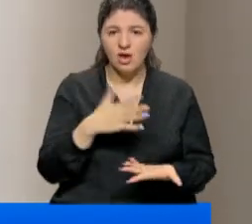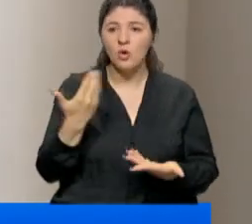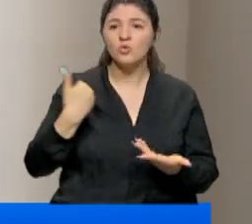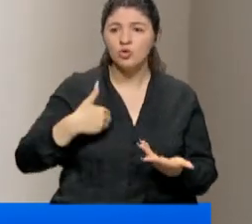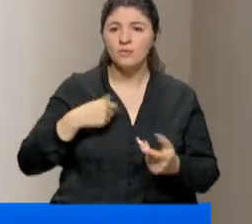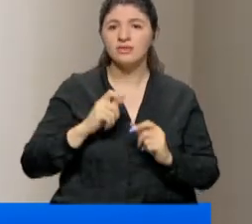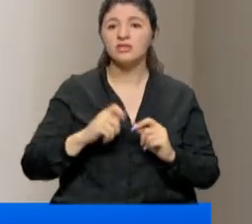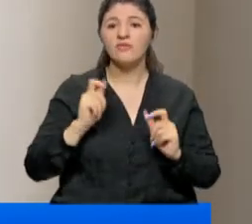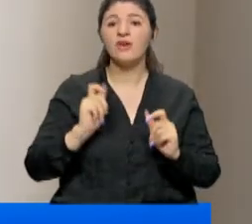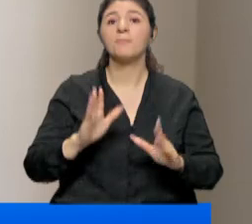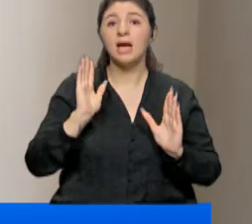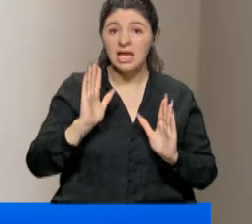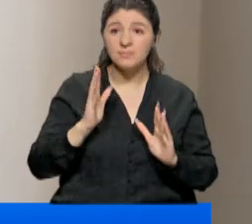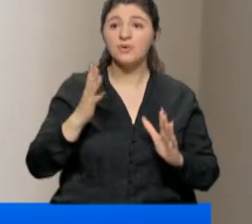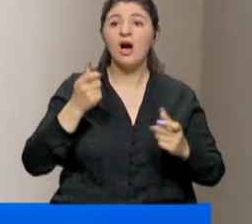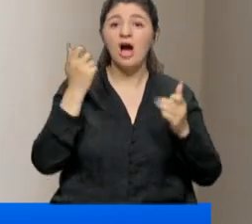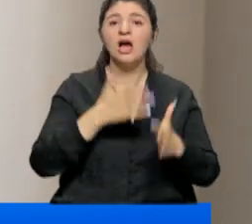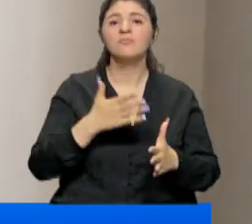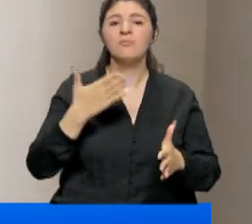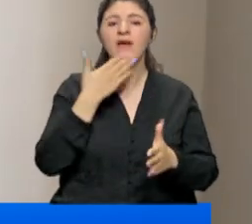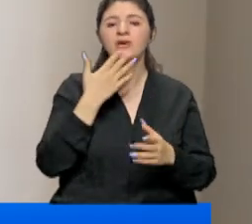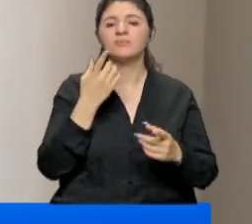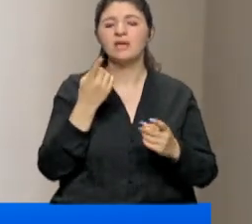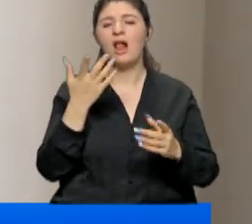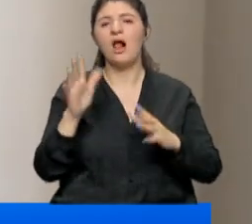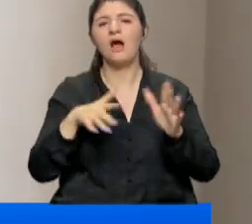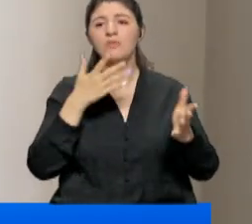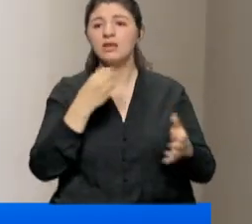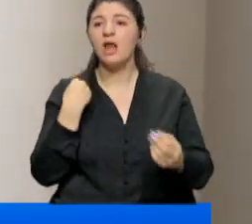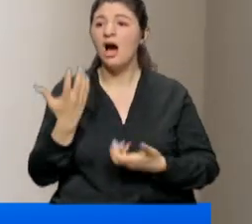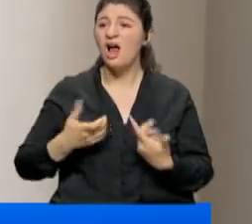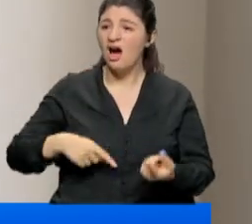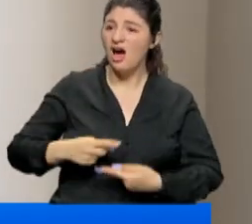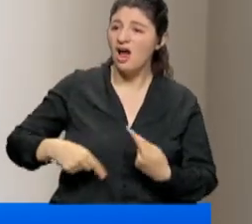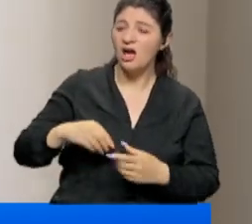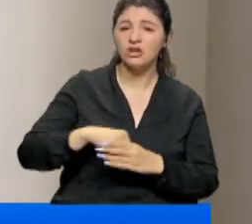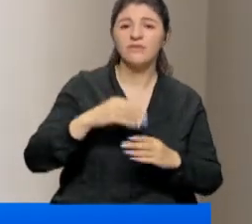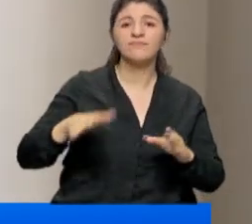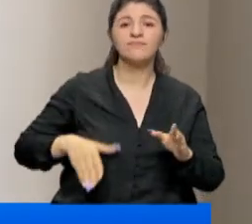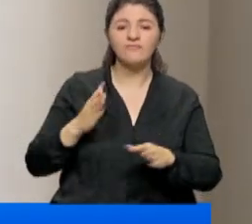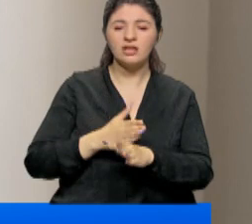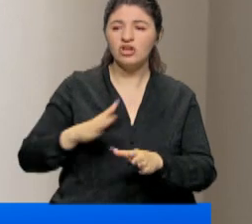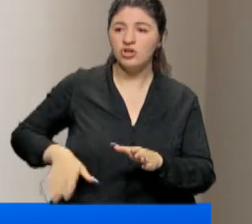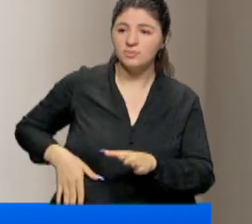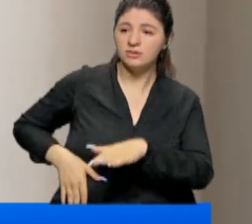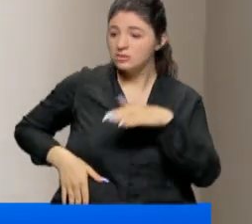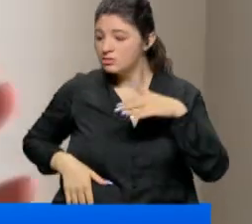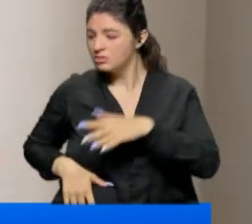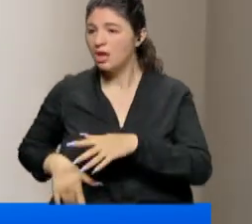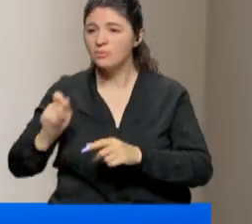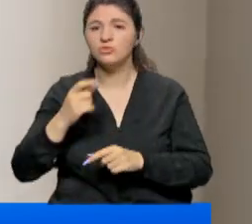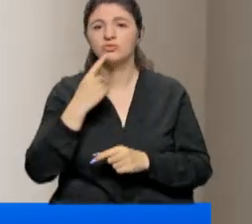kurumlar tasarruf yapmayın harcamalarından ödün vermeyin yeni kaynak arayışı için vatandaş O biraz ediyorlarsa